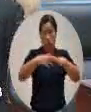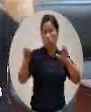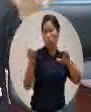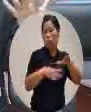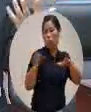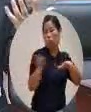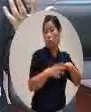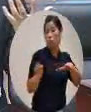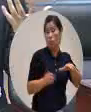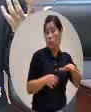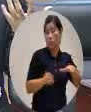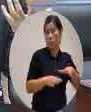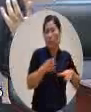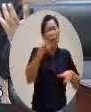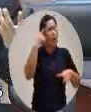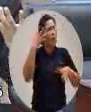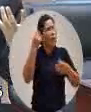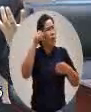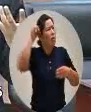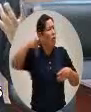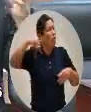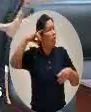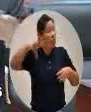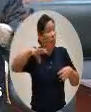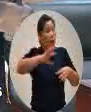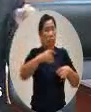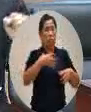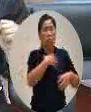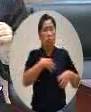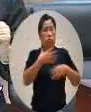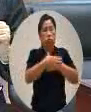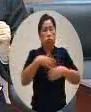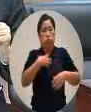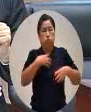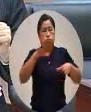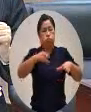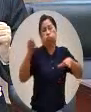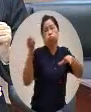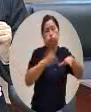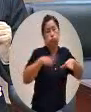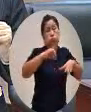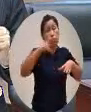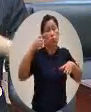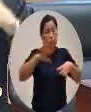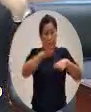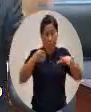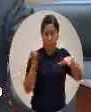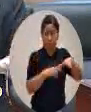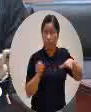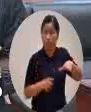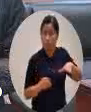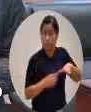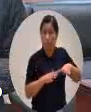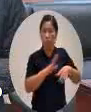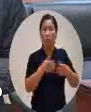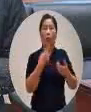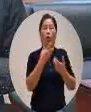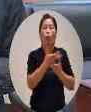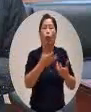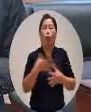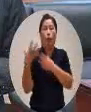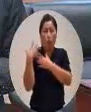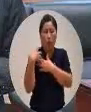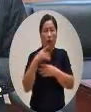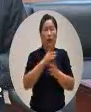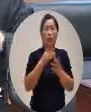把還有一些我們想不到的甚至把保險業也拉進來做風險的分攤甚至有一些彈性的調